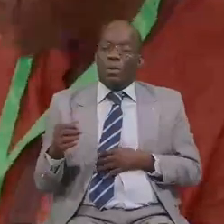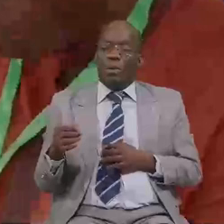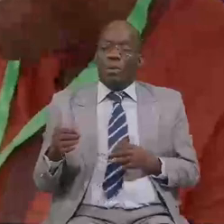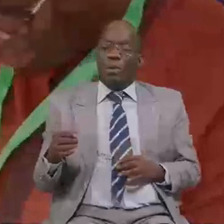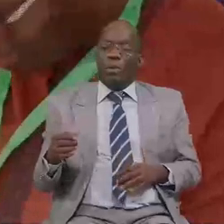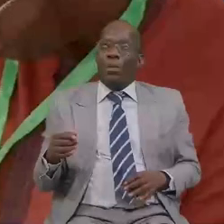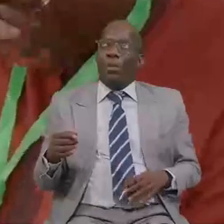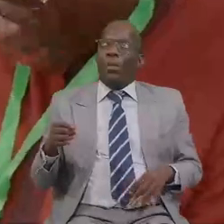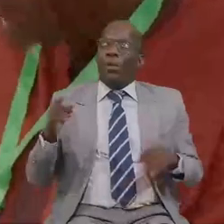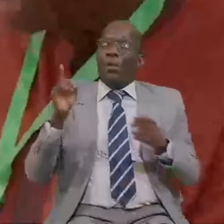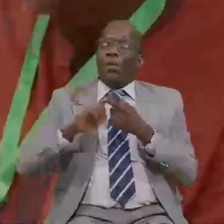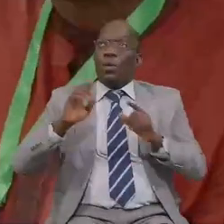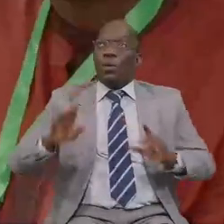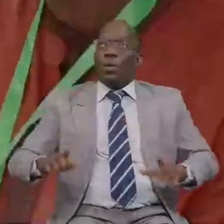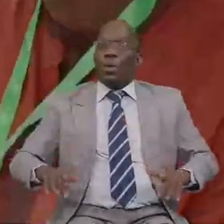de vivre dans la liberté